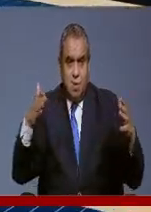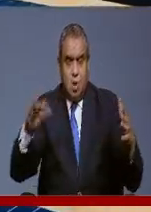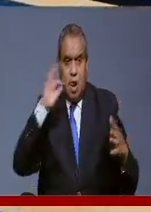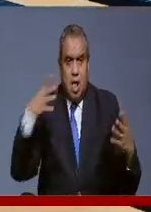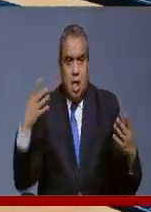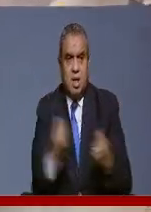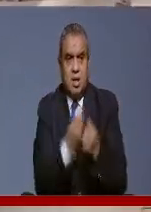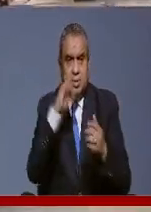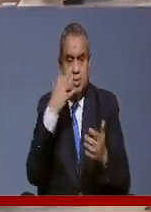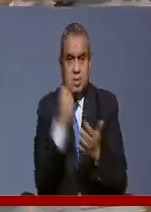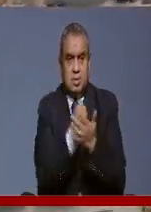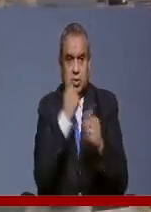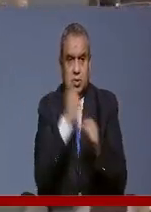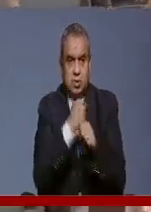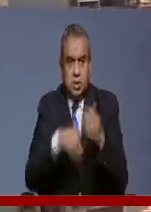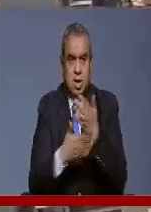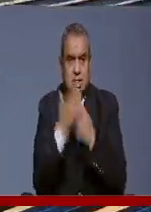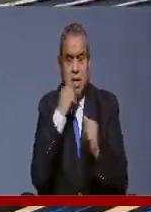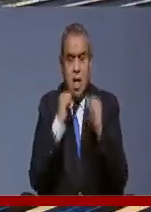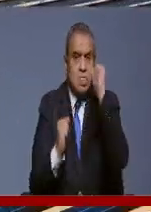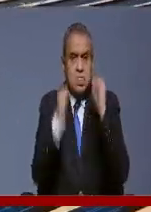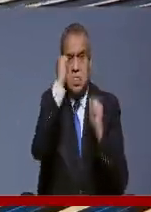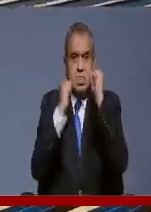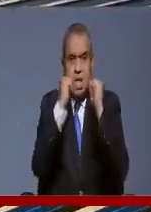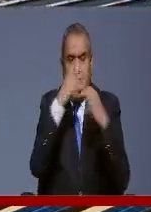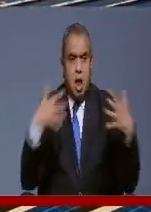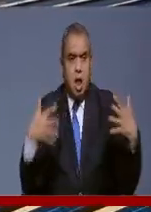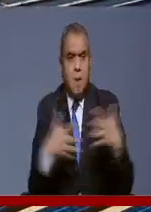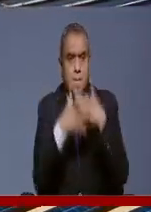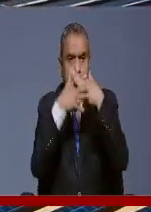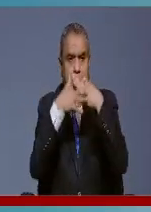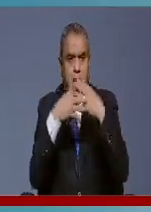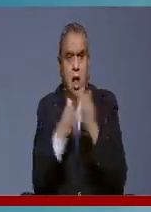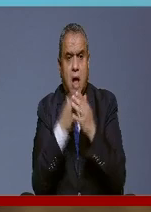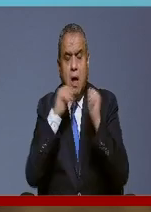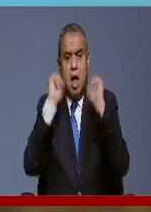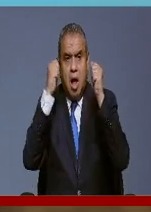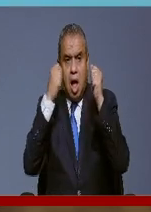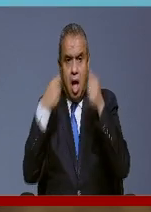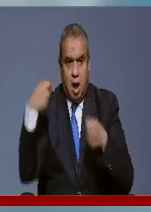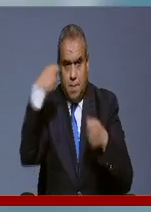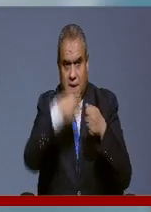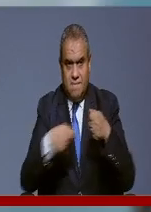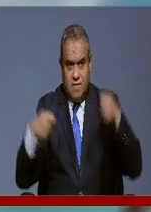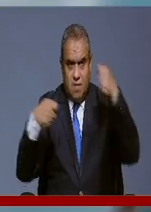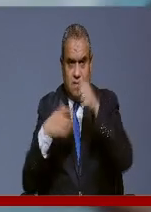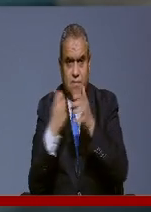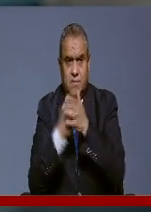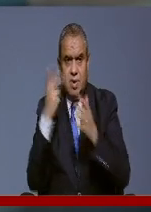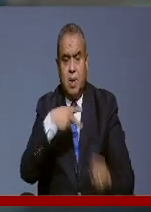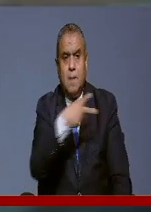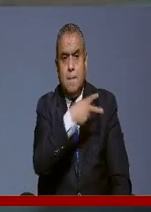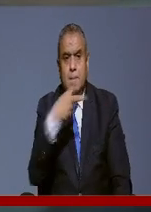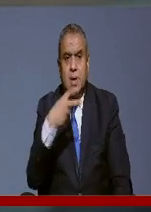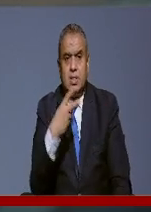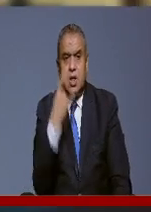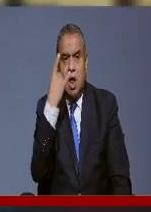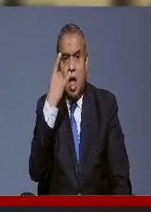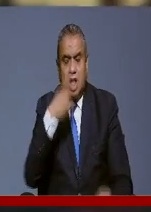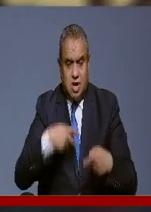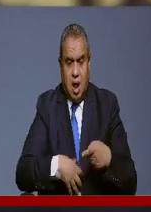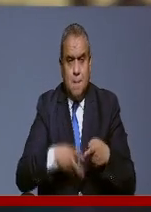قد كفي احتياجاتها دلوقتي وبكره فضعف ن انتاجنا من الكهرباء عشان يوصل ل 210 مليار كيلو وات في